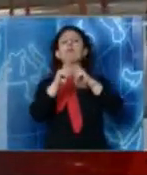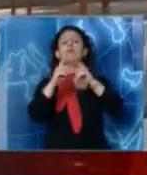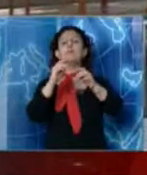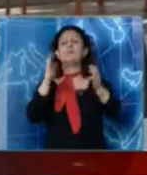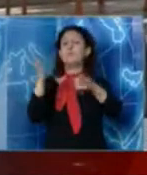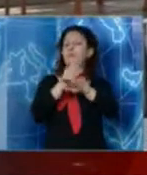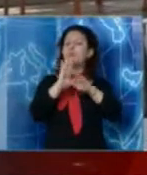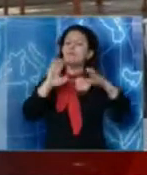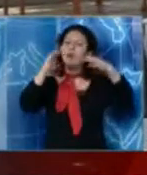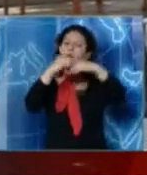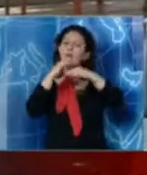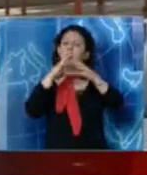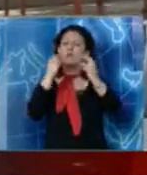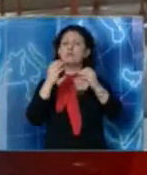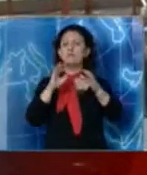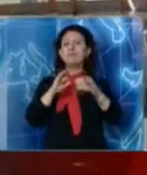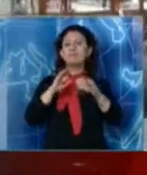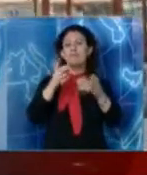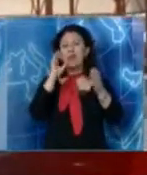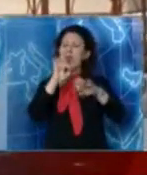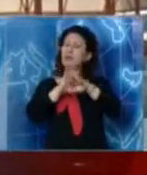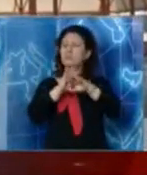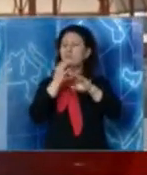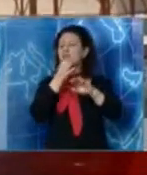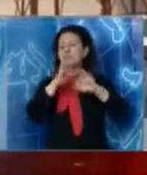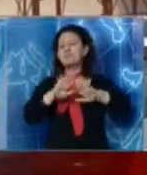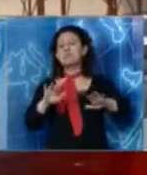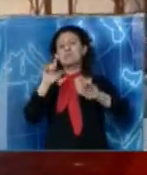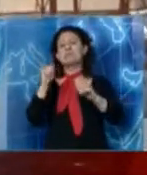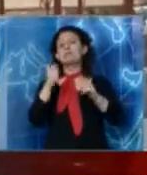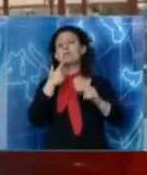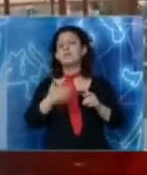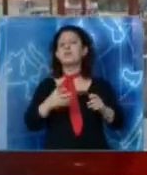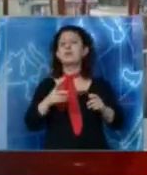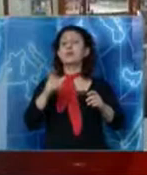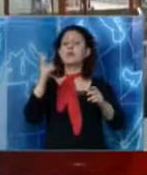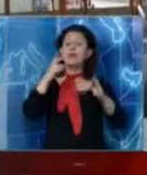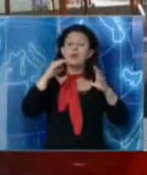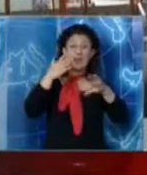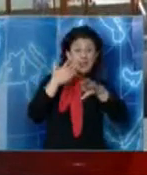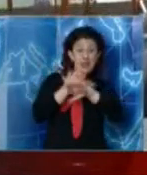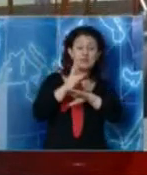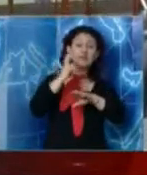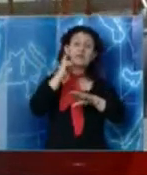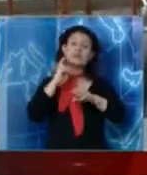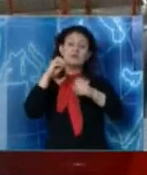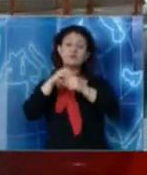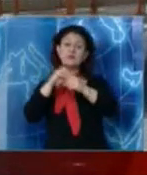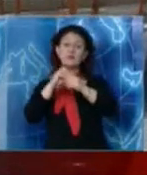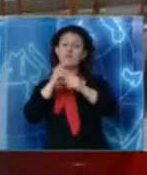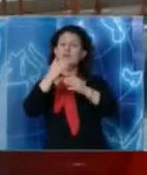bitiyor. Hemen hemen bitti sayabiliriz. Açılışı hazır hale geldi. Gerçekten şehrimizde pazarlarda biraz